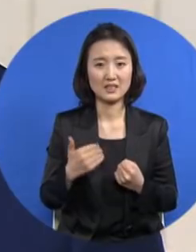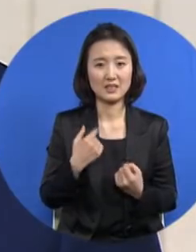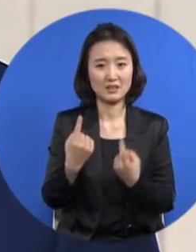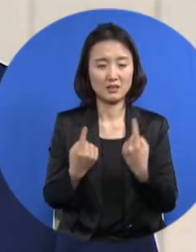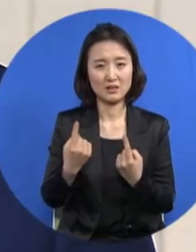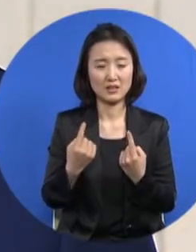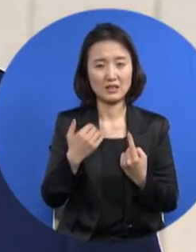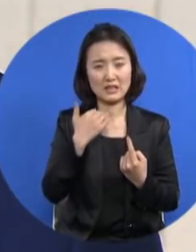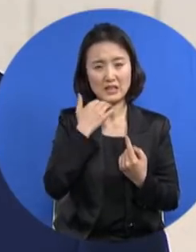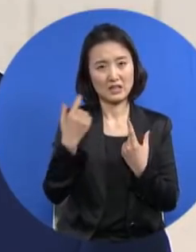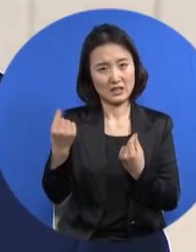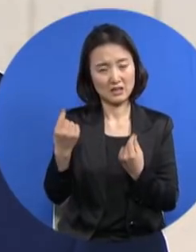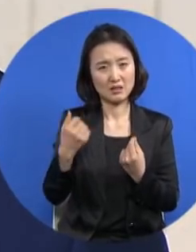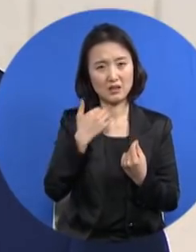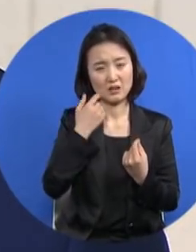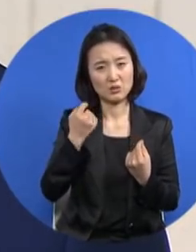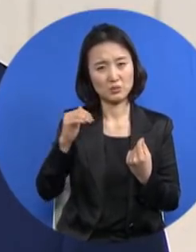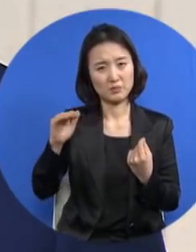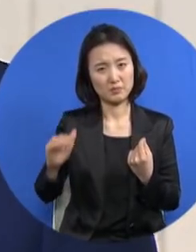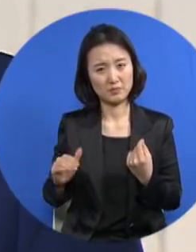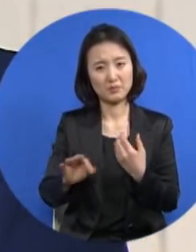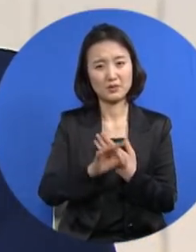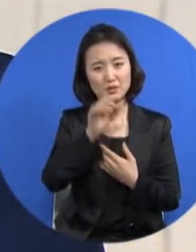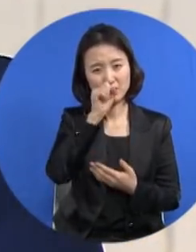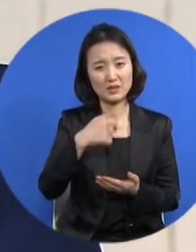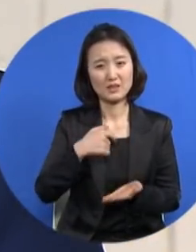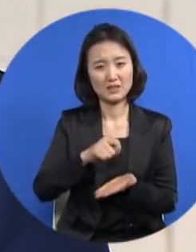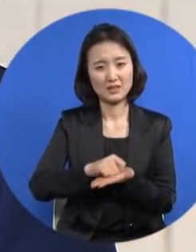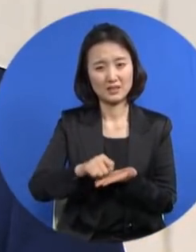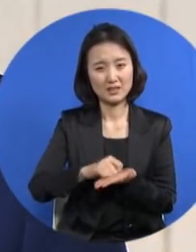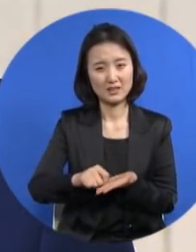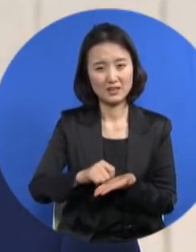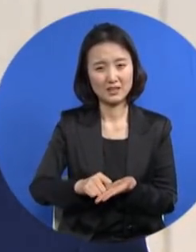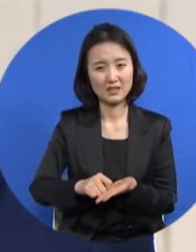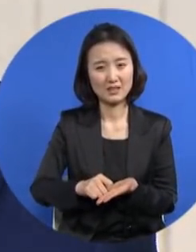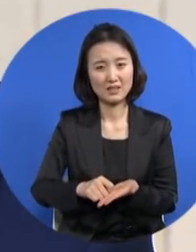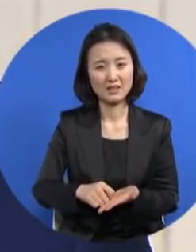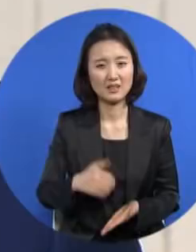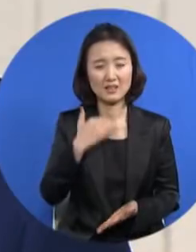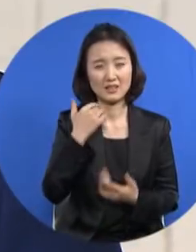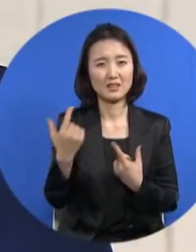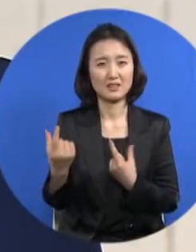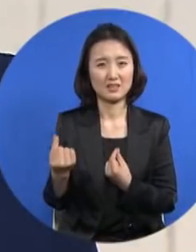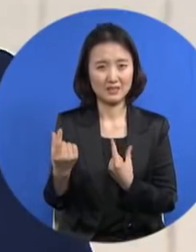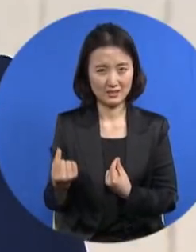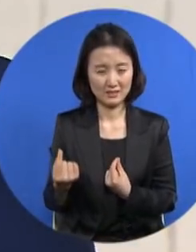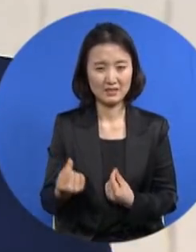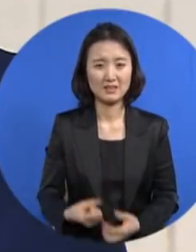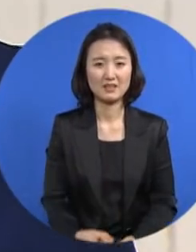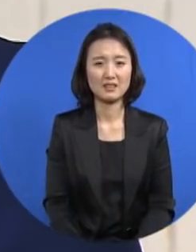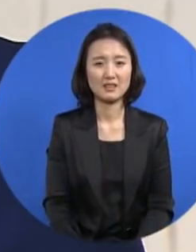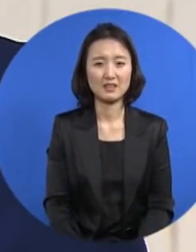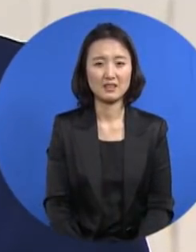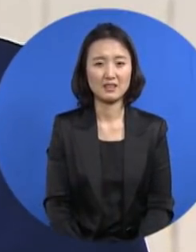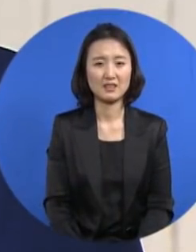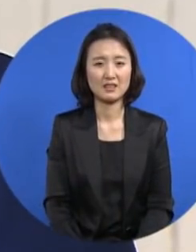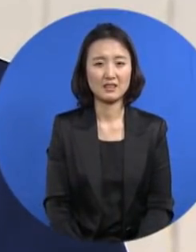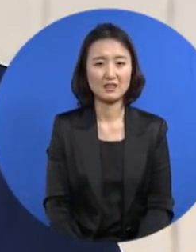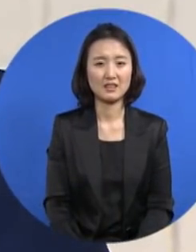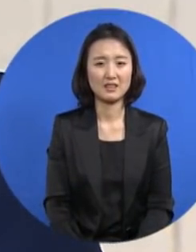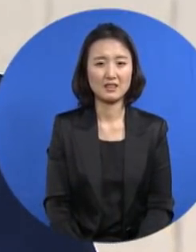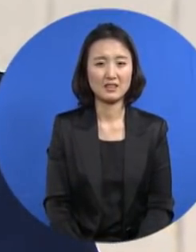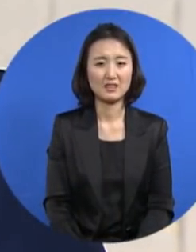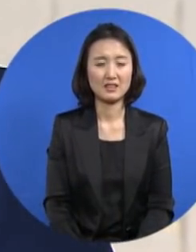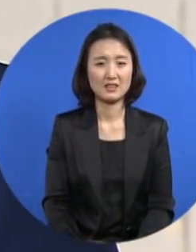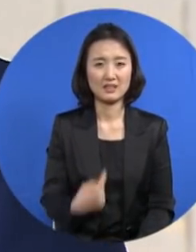저보다 동갑이거나 한두 살 어린 남자가 좋을 거라고 생각을 했는데 저랑 동갑이에요. 그분이